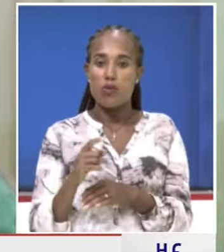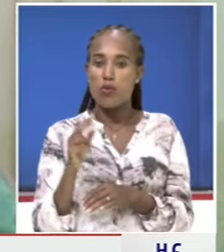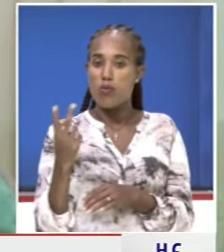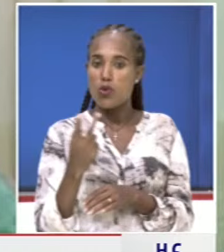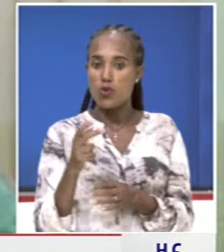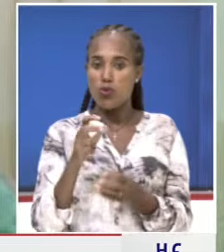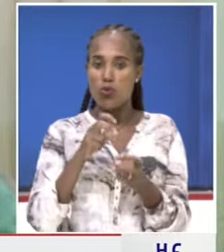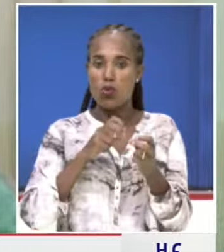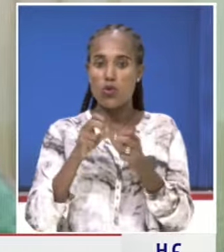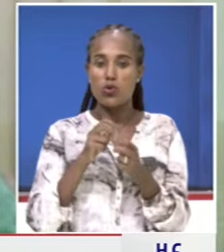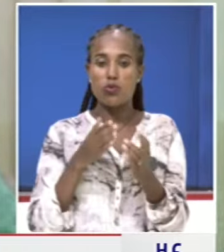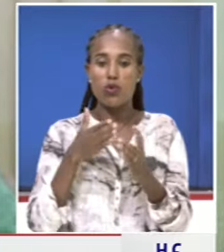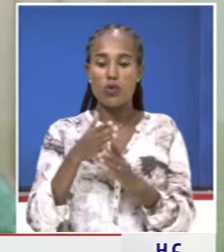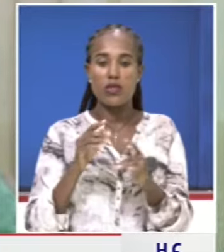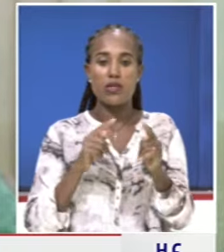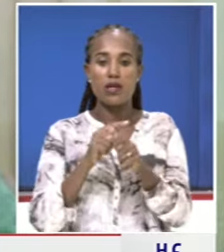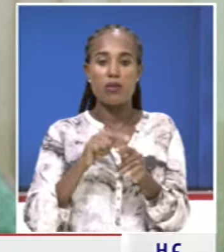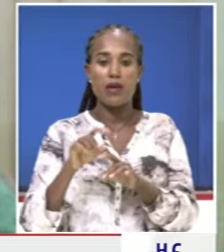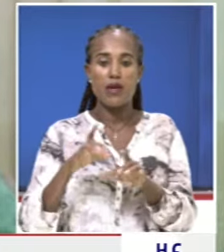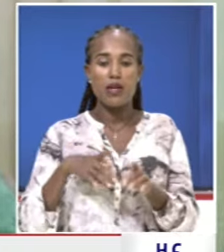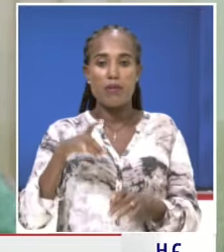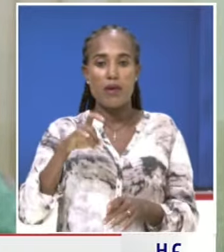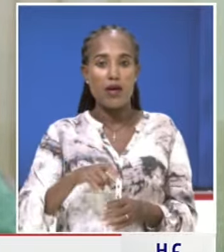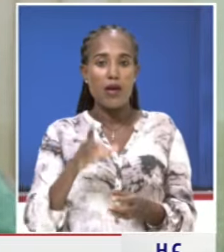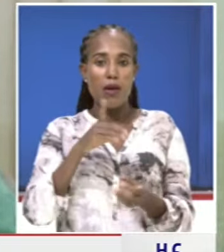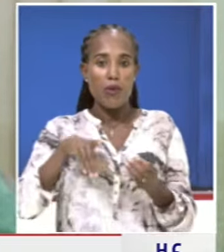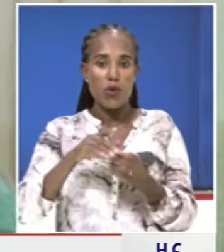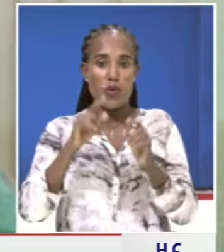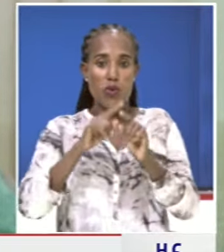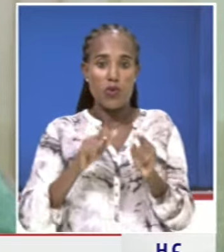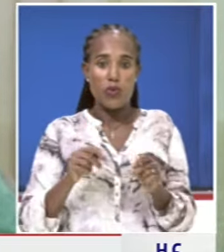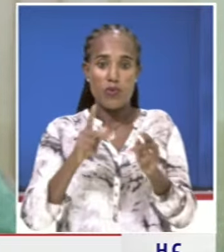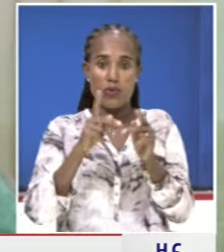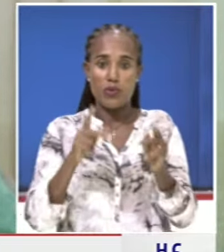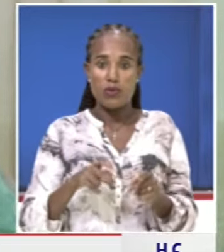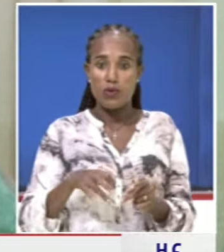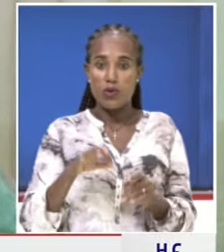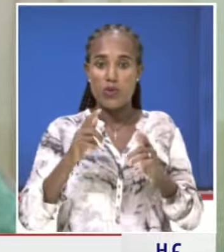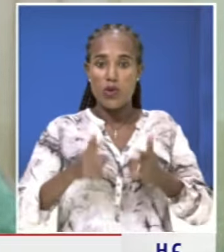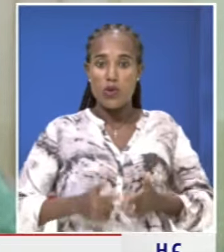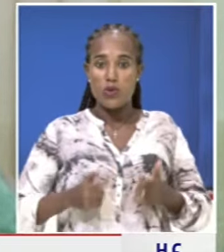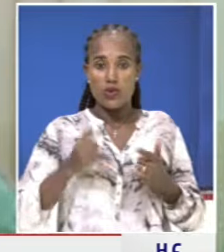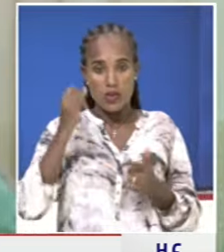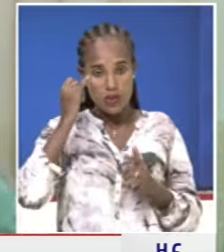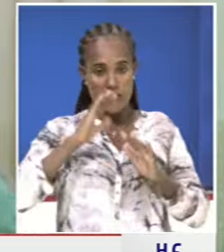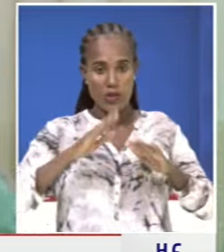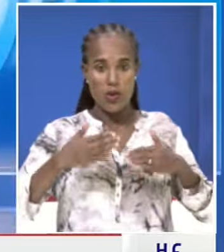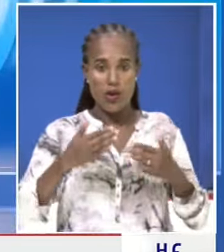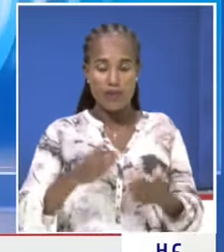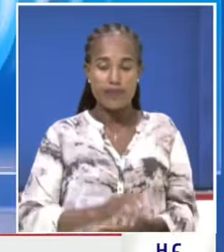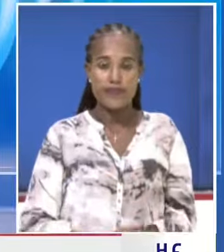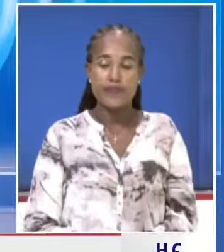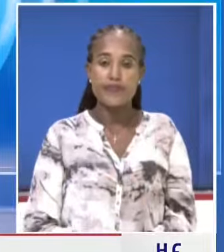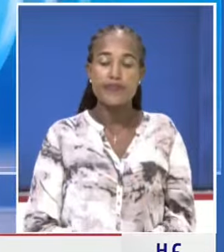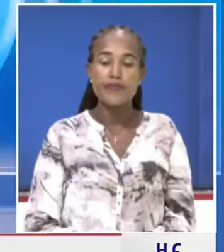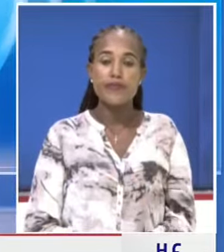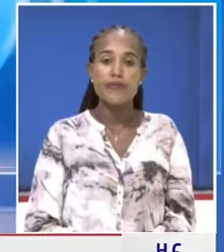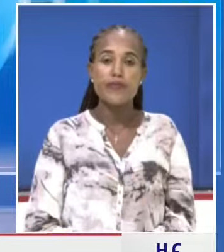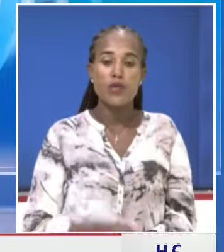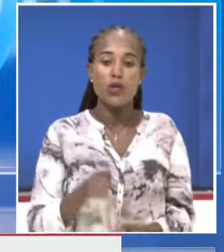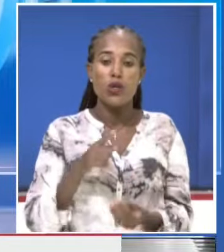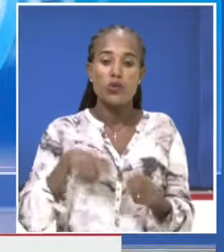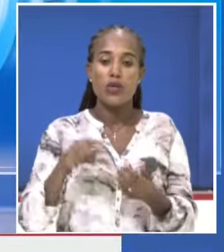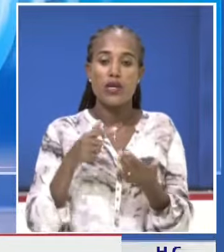በሁለቱም ወገኖች በኩል ተግባራዊ ማድረግ እንደሚገባም በክልሉ በተለያዩ አካባቢዎች የሚገኙ ነዋሪዎች አስተያየታቸውን ሰጥተዋል። ዞሮ ዞሮ